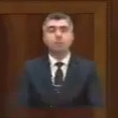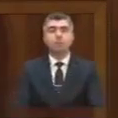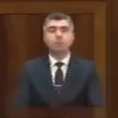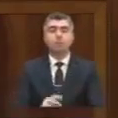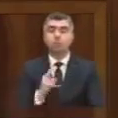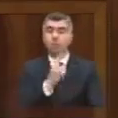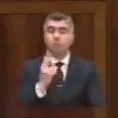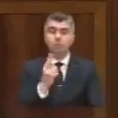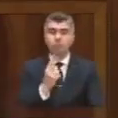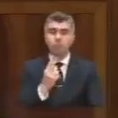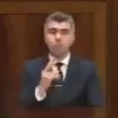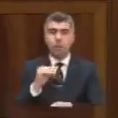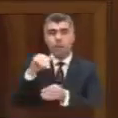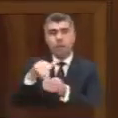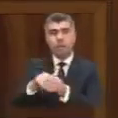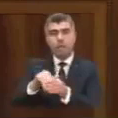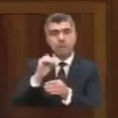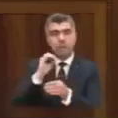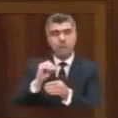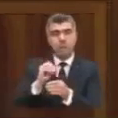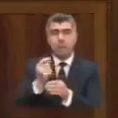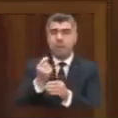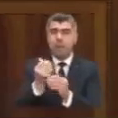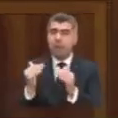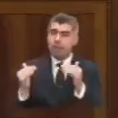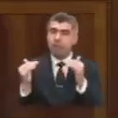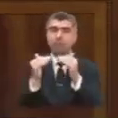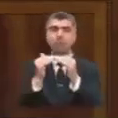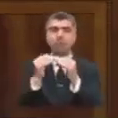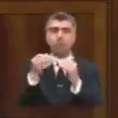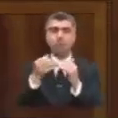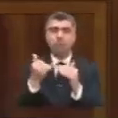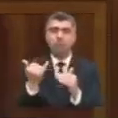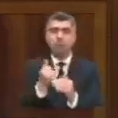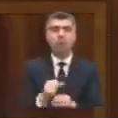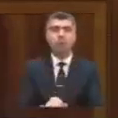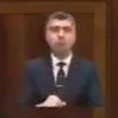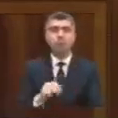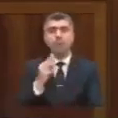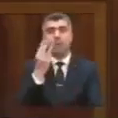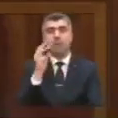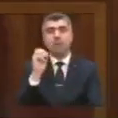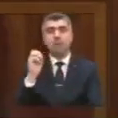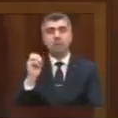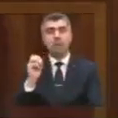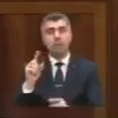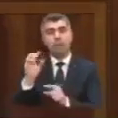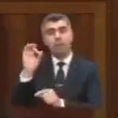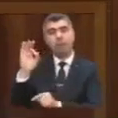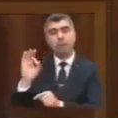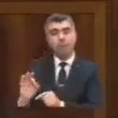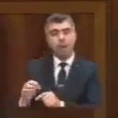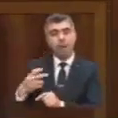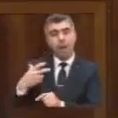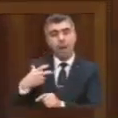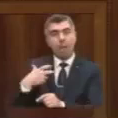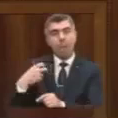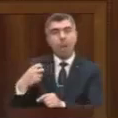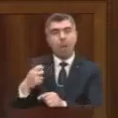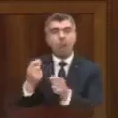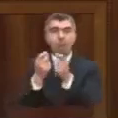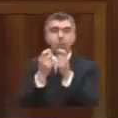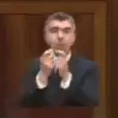جوج الأمراء العامين اللي قالوا بالتسقيف، قالوا بالتسقيف لأنه 300% ديال الهامش ديال الربح اللي خداوه هاد